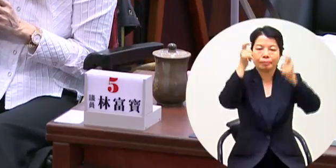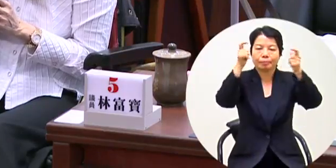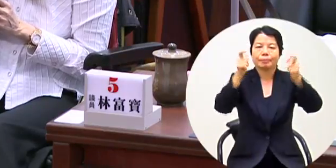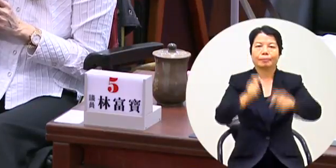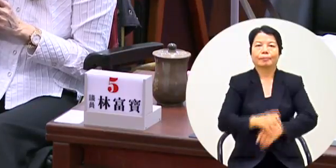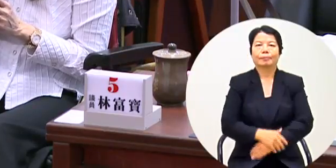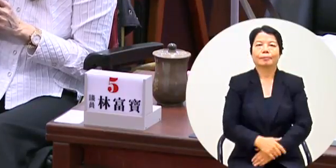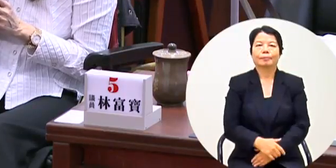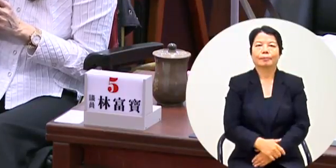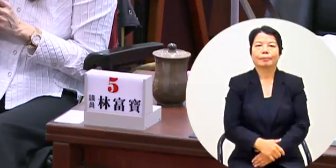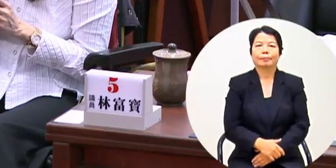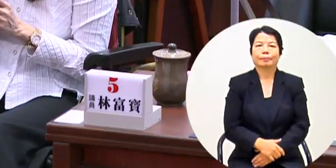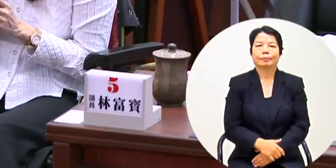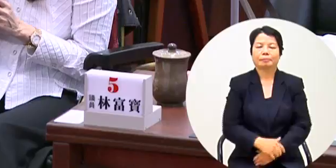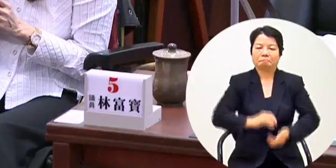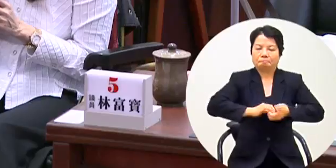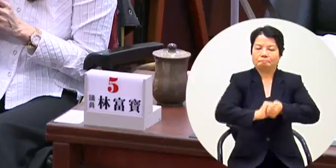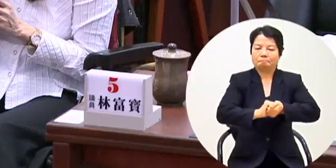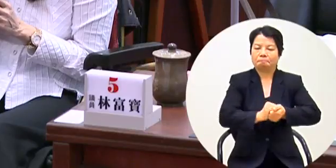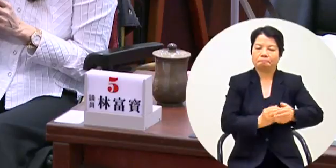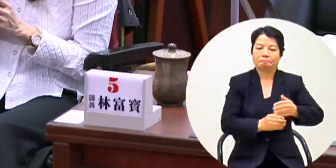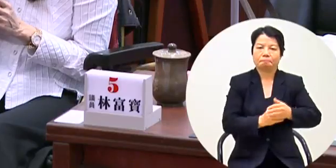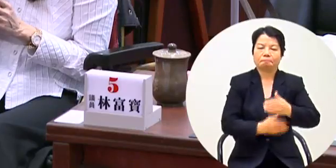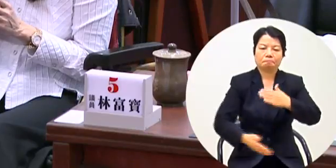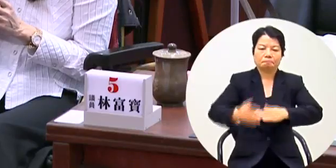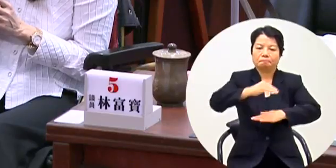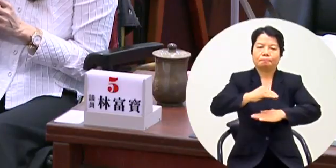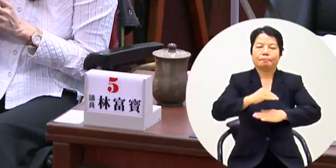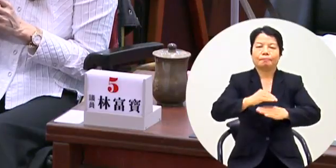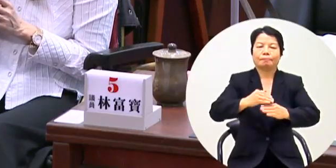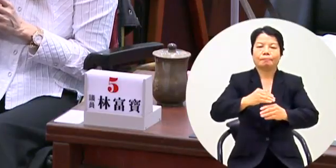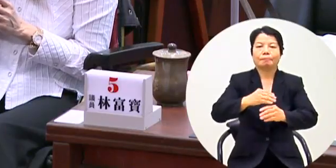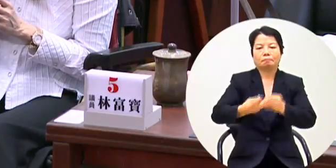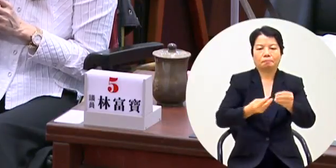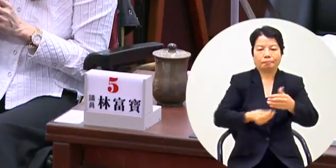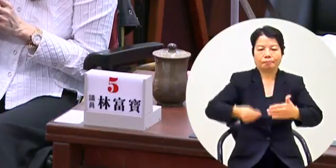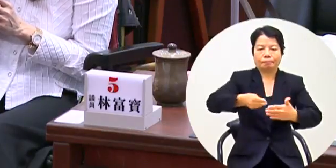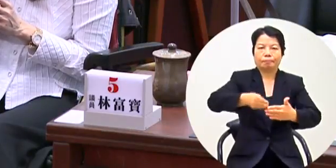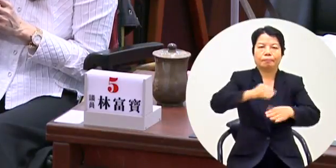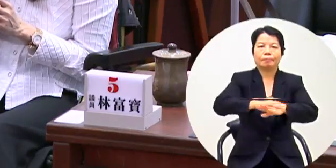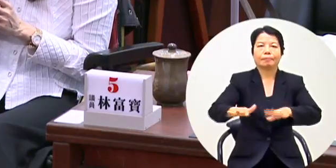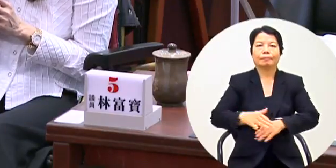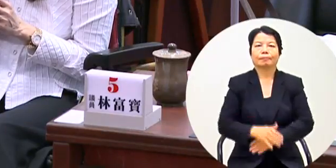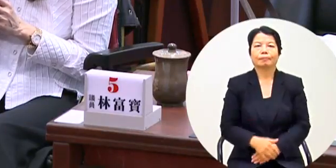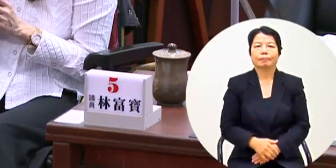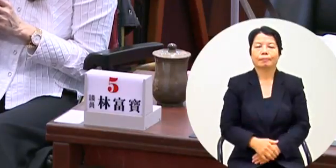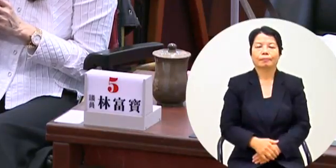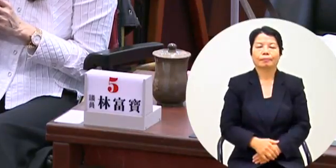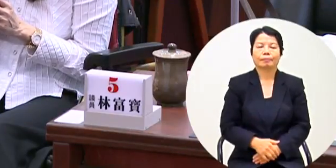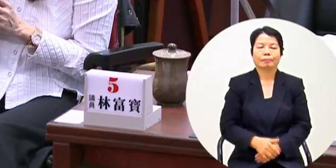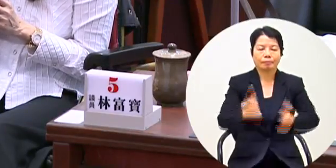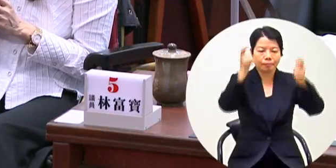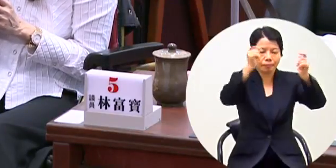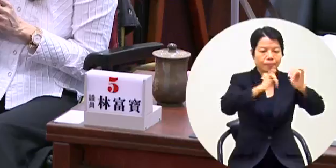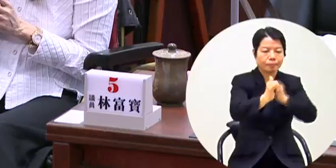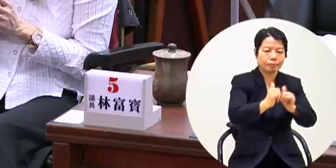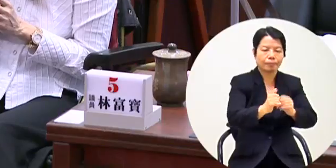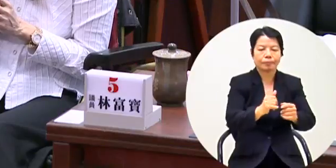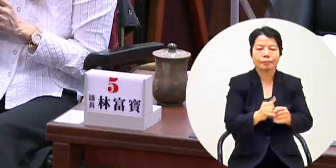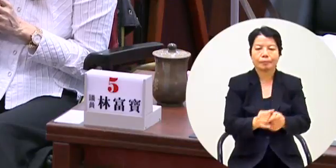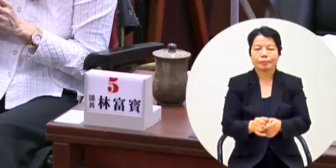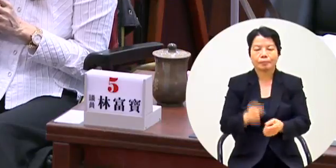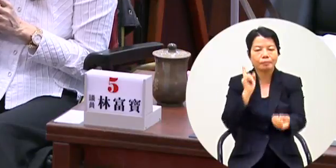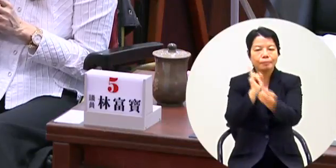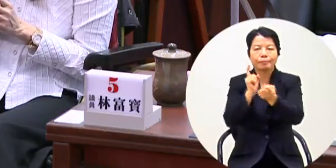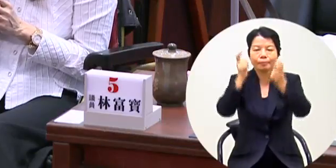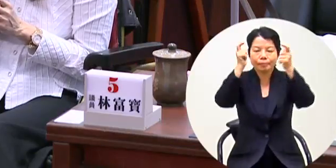好的，那也会让高雄市民对高雄市充满了更多的希望。那在这